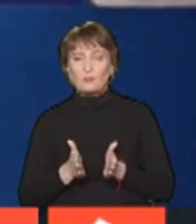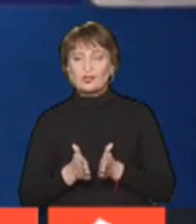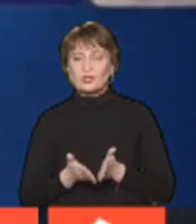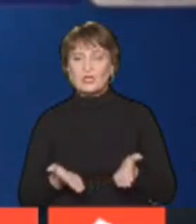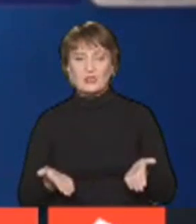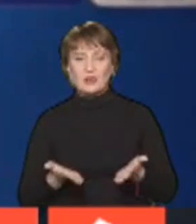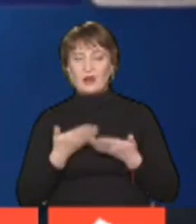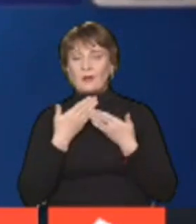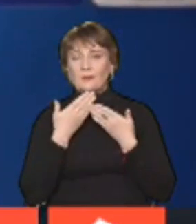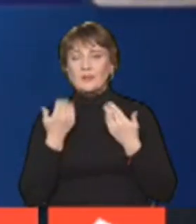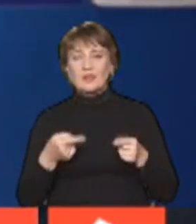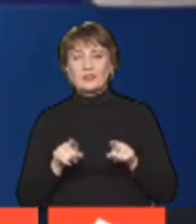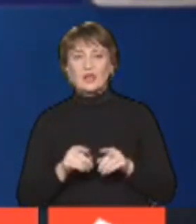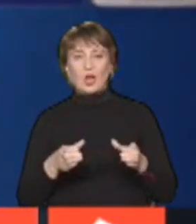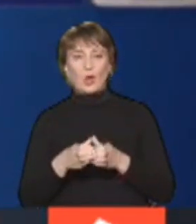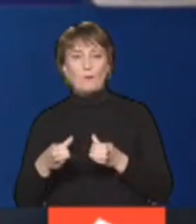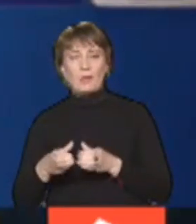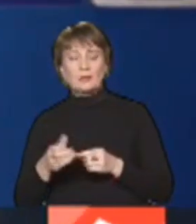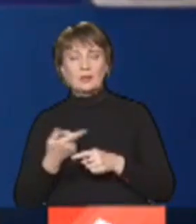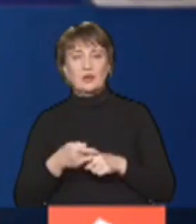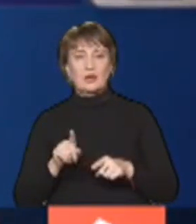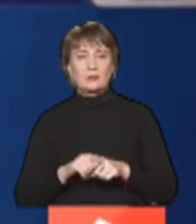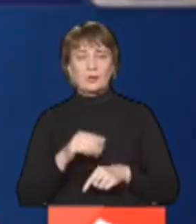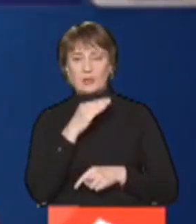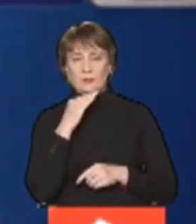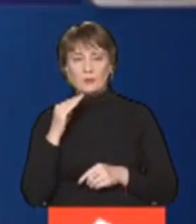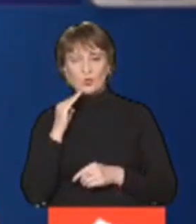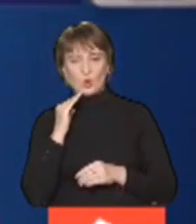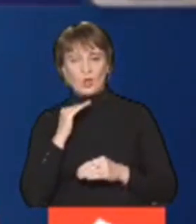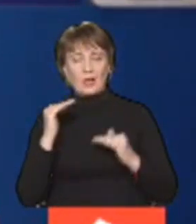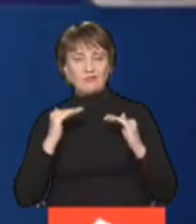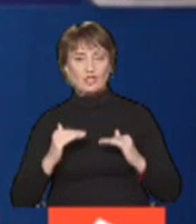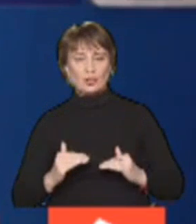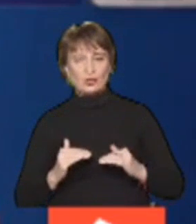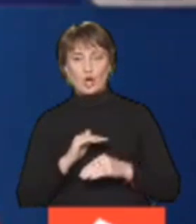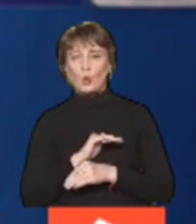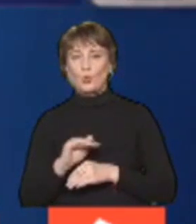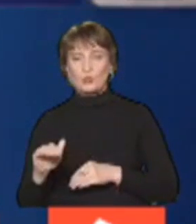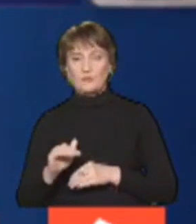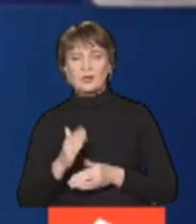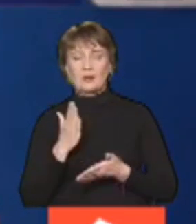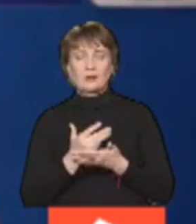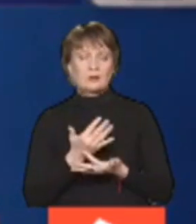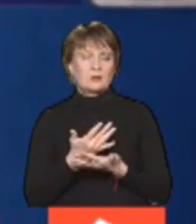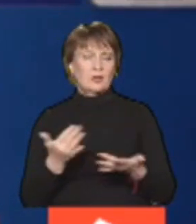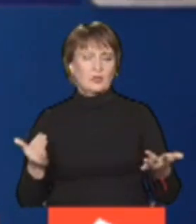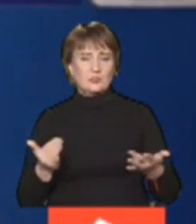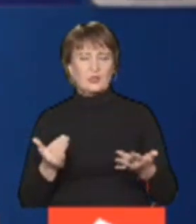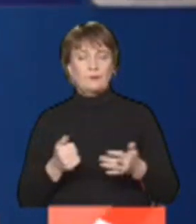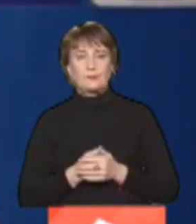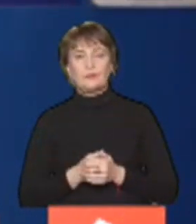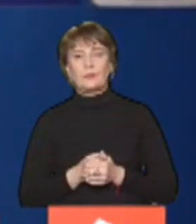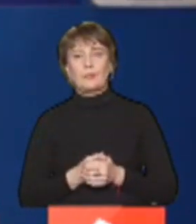немає таких команд, які там намного ніж рівнем. Є там Реал, там Интер и